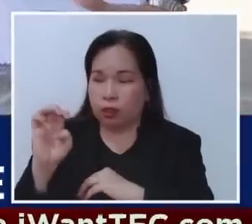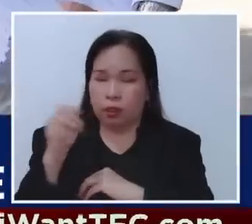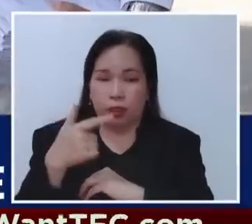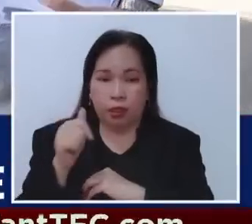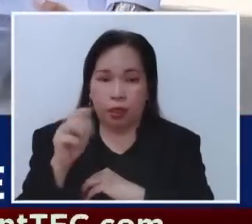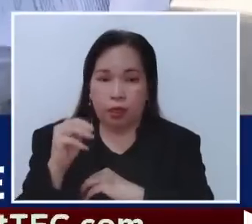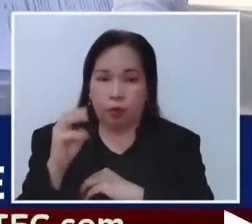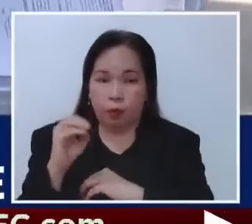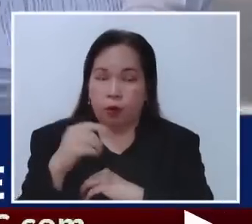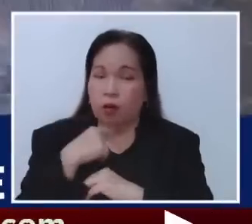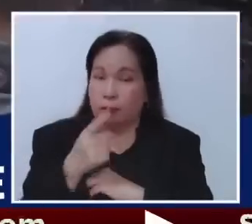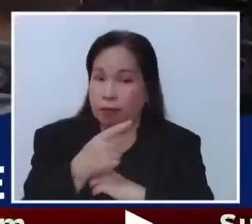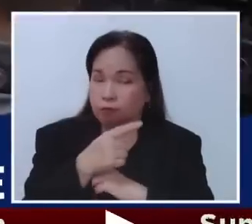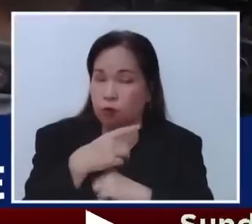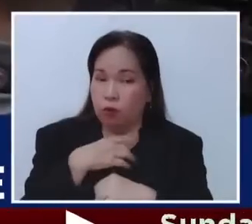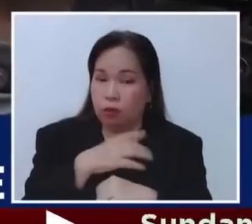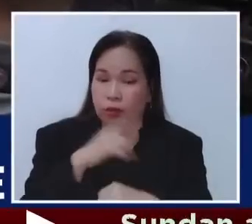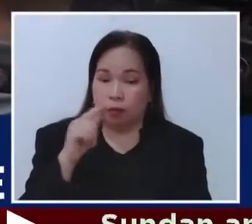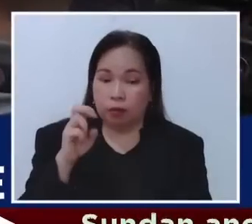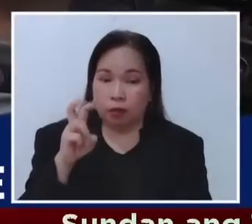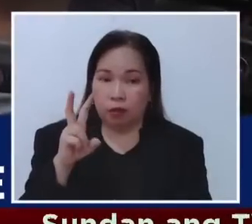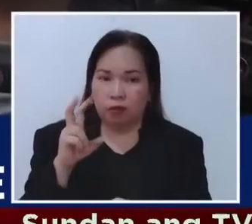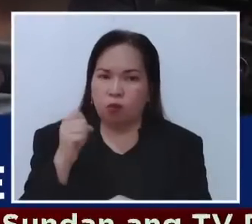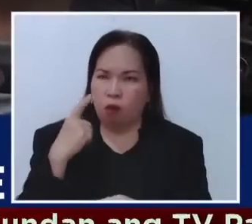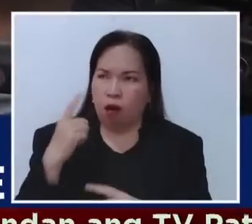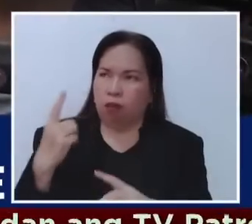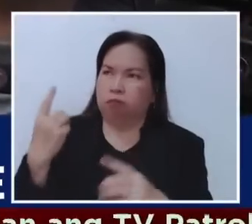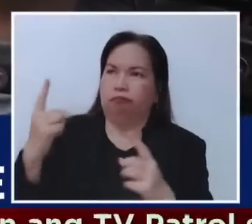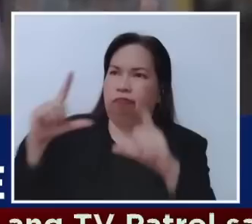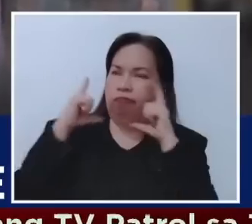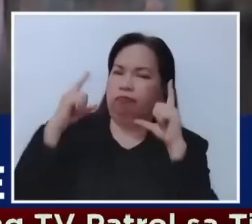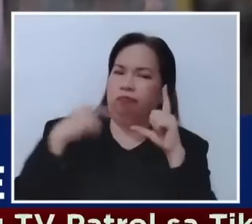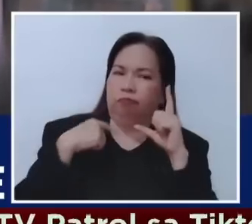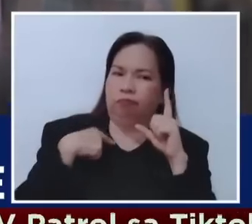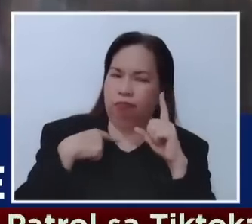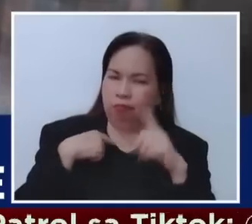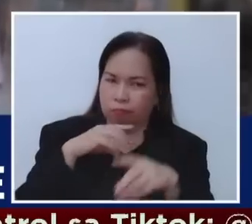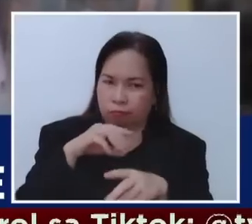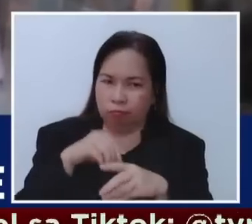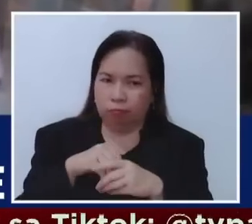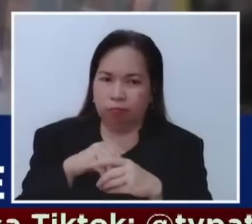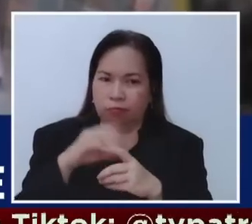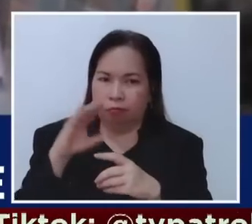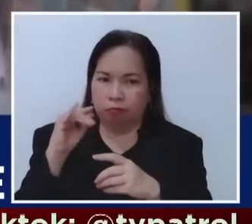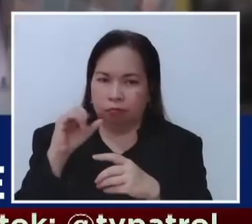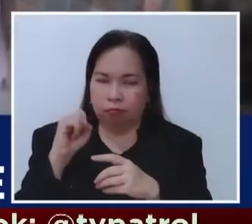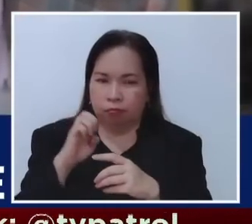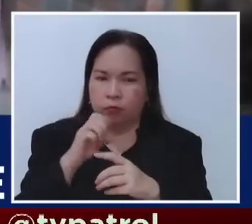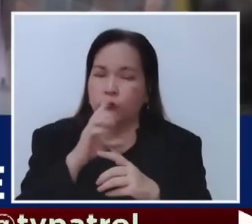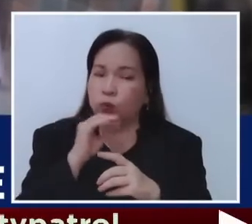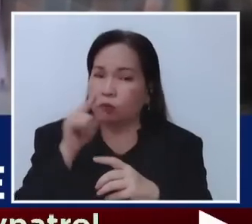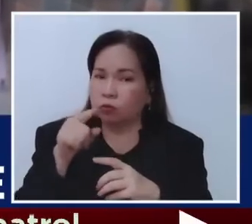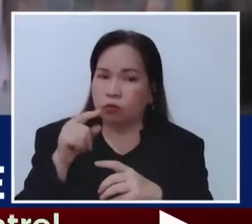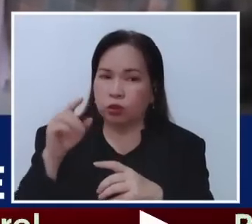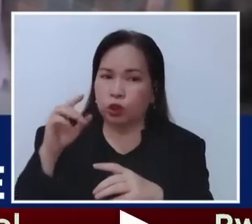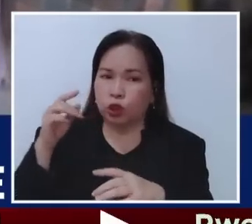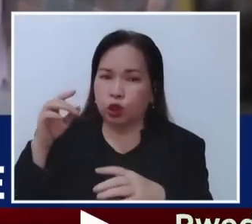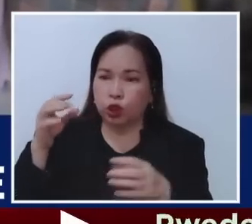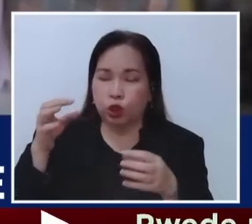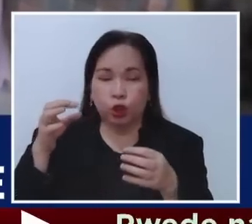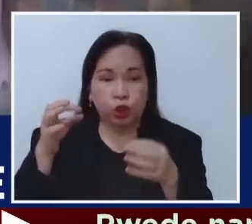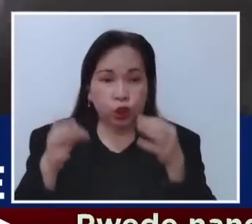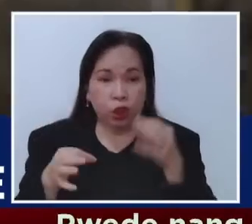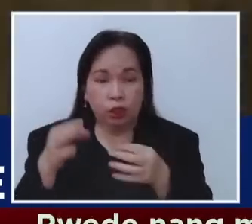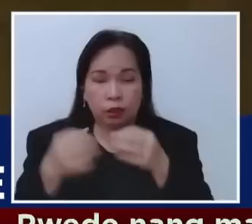ni Teves ang sinasabing pagdidiin sa kanya sa kaso ni Justice Secretary Crispin Remulla. Una nang sinabi